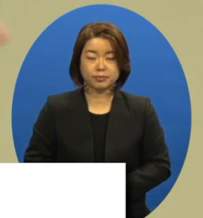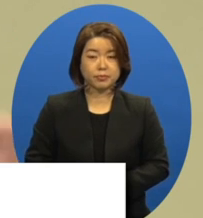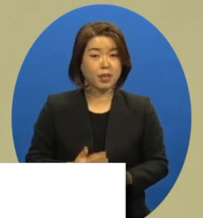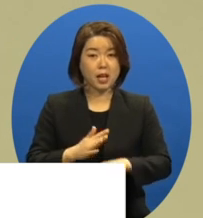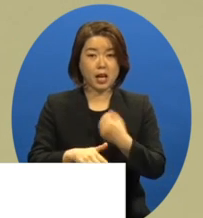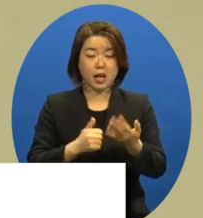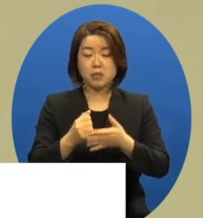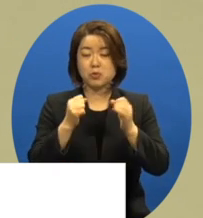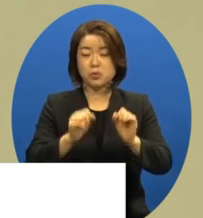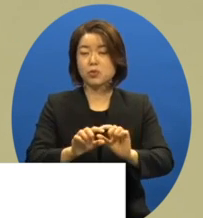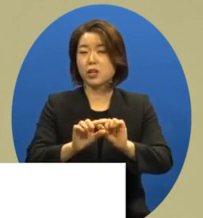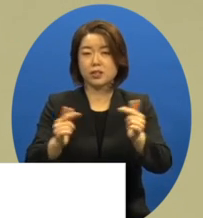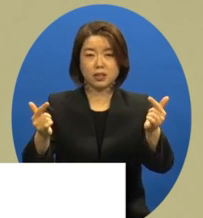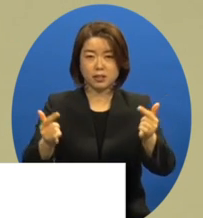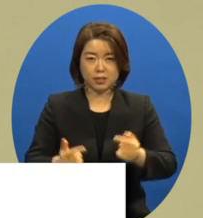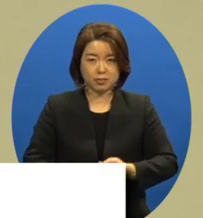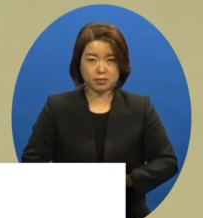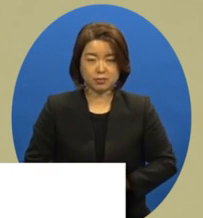하나님은 존재하지 않는다.